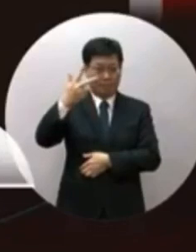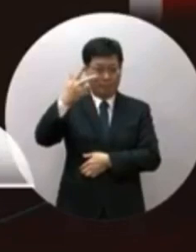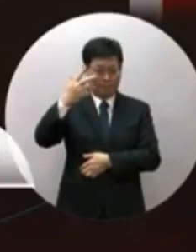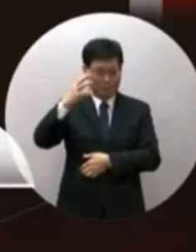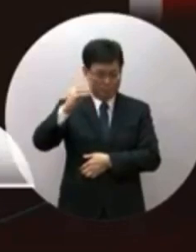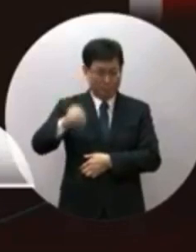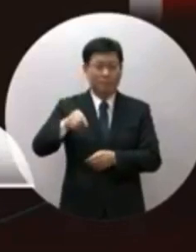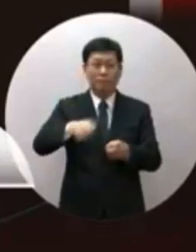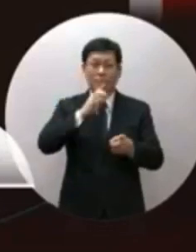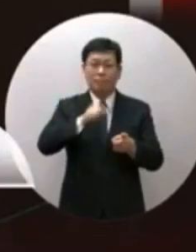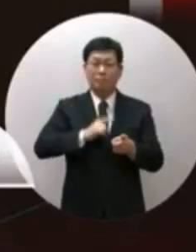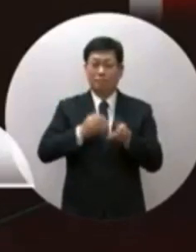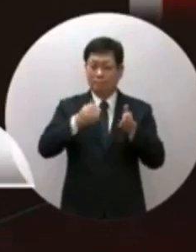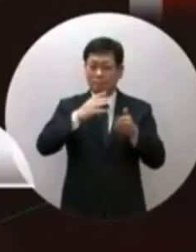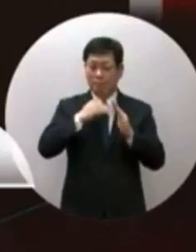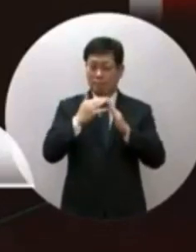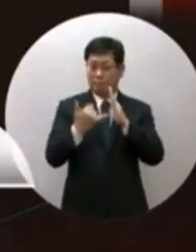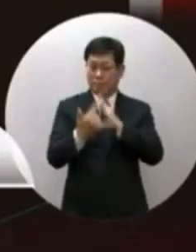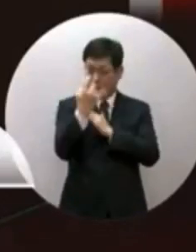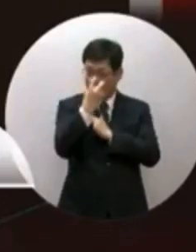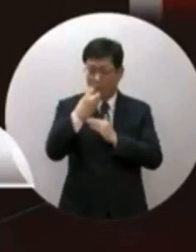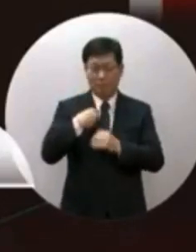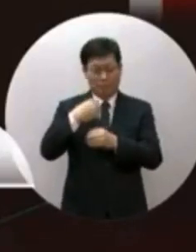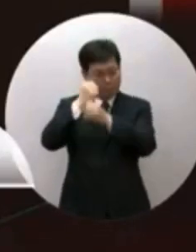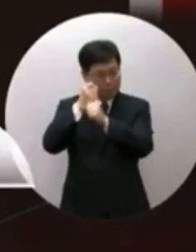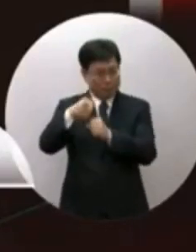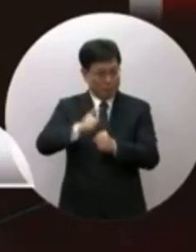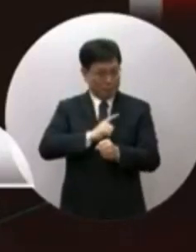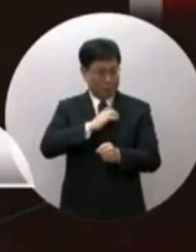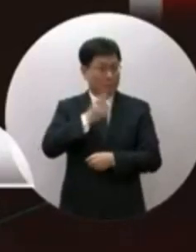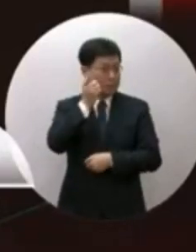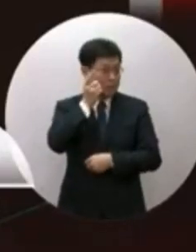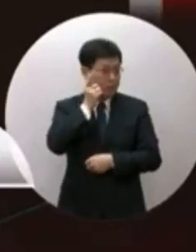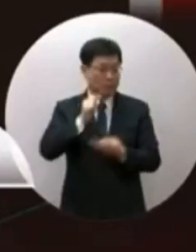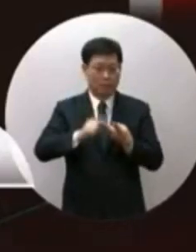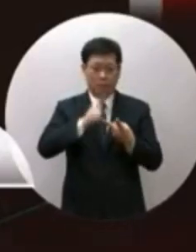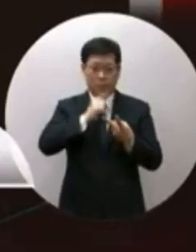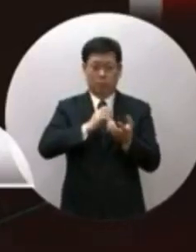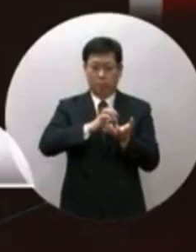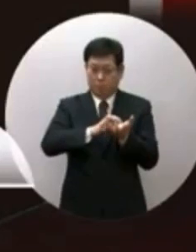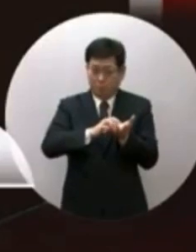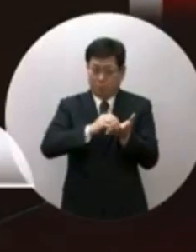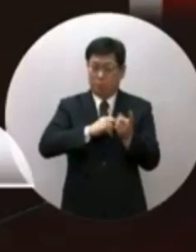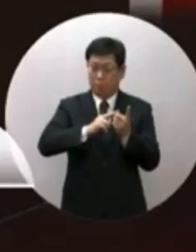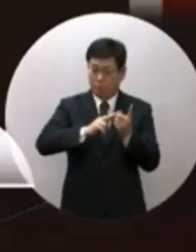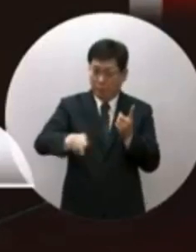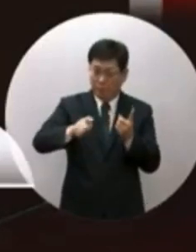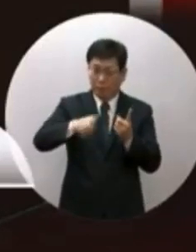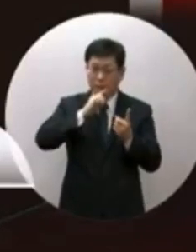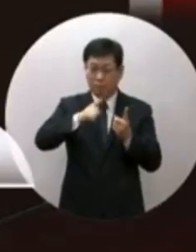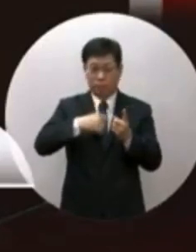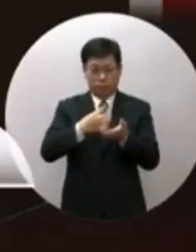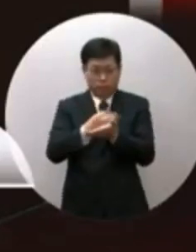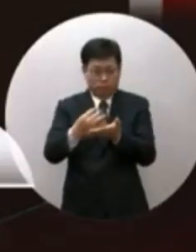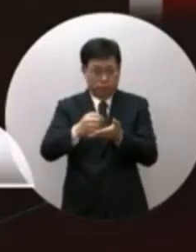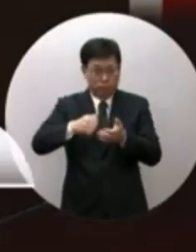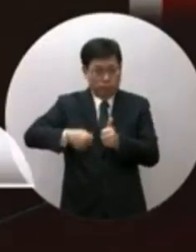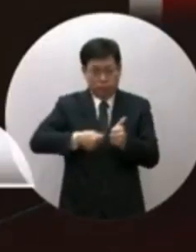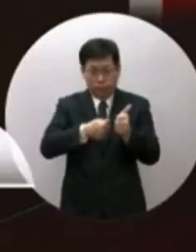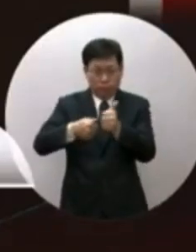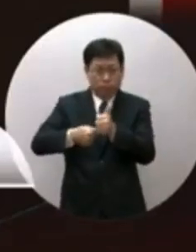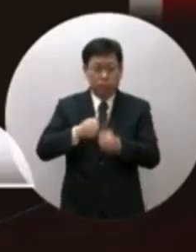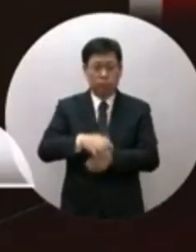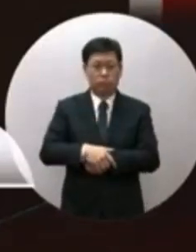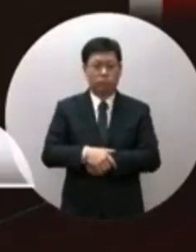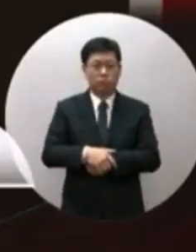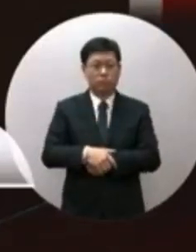1亿5907万，主要系办理居家隔离、居家检疫者持有之疫情防治手机与自有手机门号定位追踪系